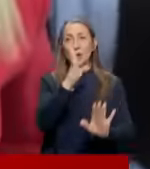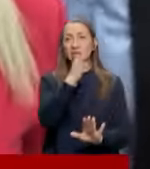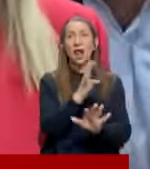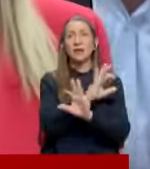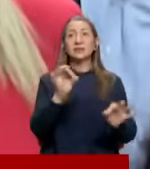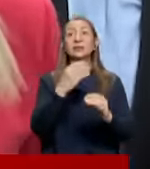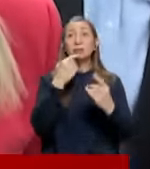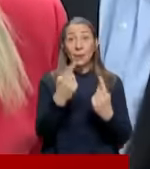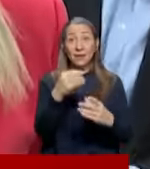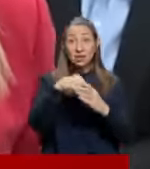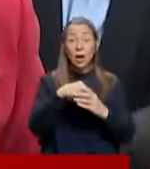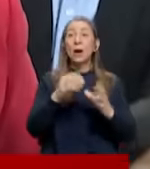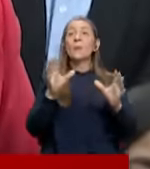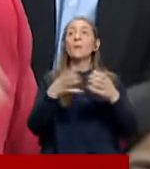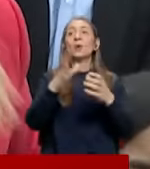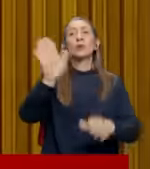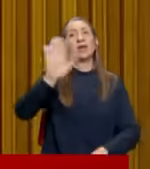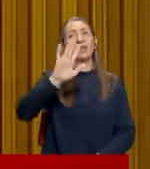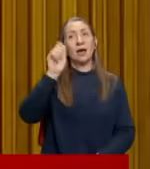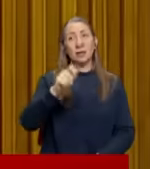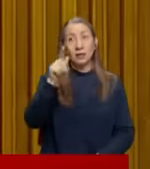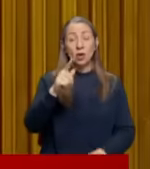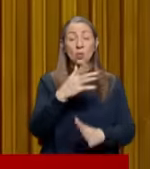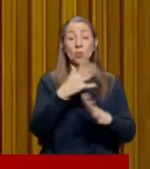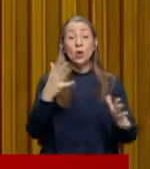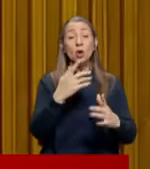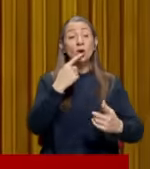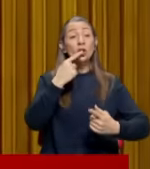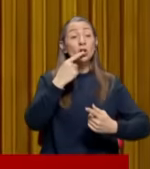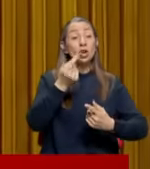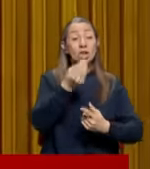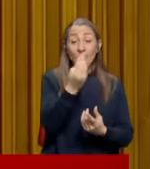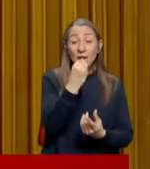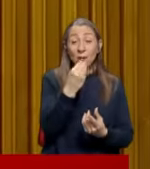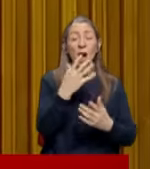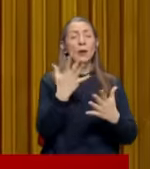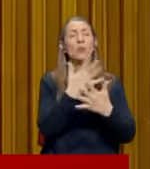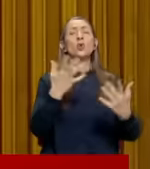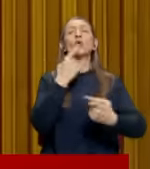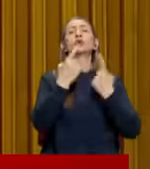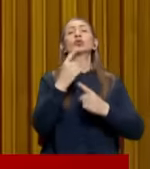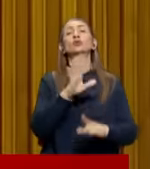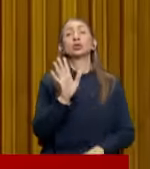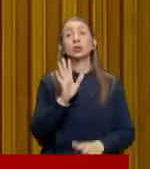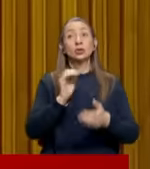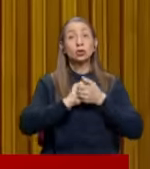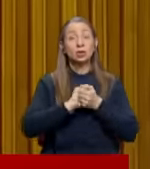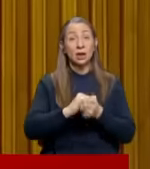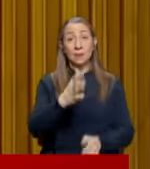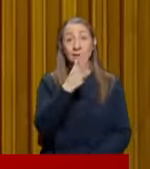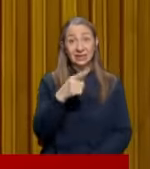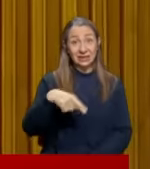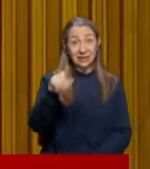vurgu yapmak için parti grubuna veda etti. Büyük lokma yiyeceğiz ama artık büyük laf etmeyeceğiz. Dostlarım bilsin